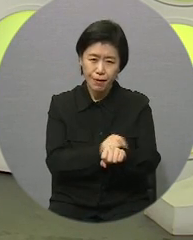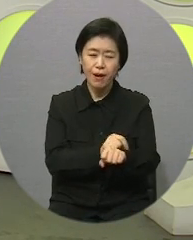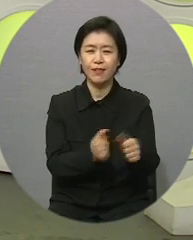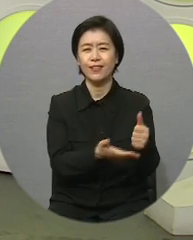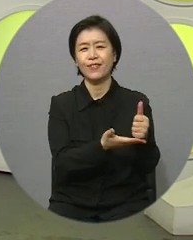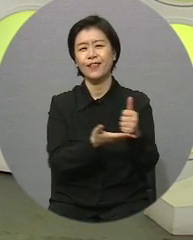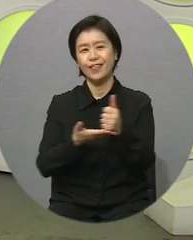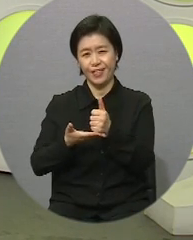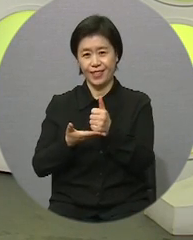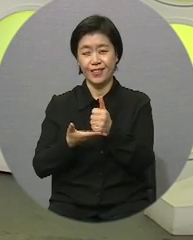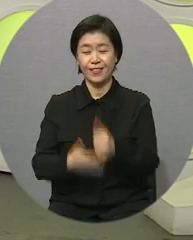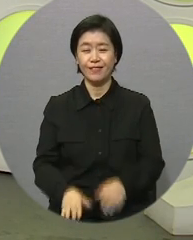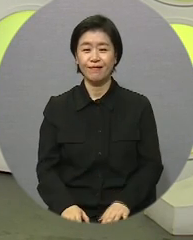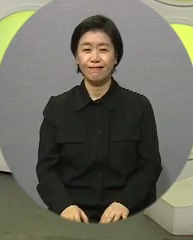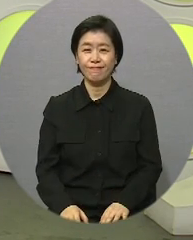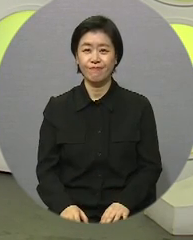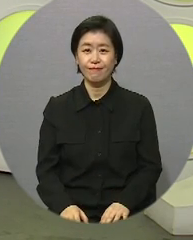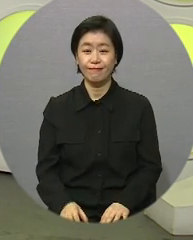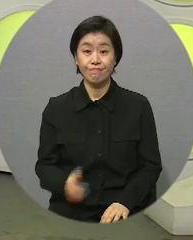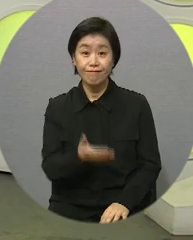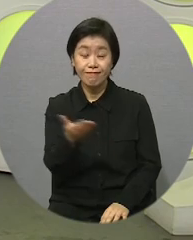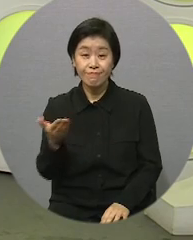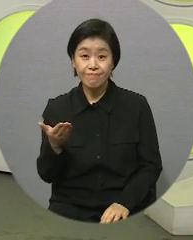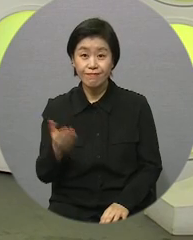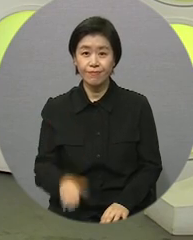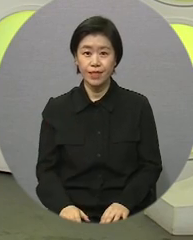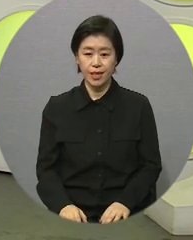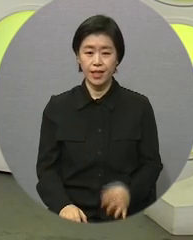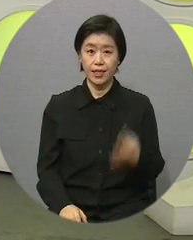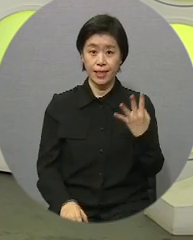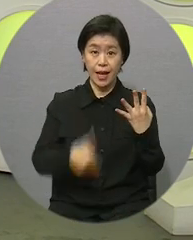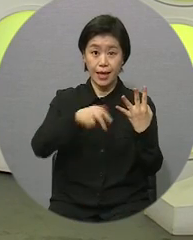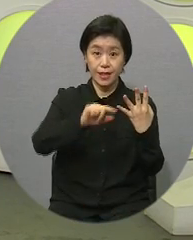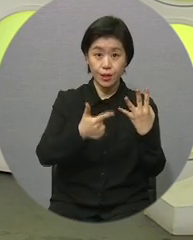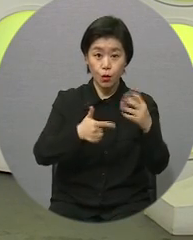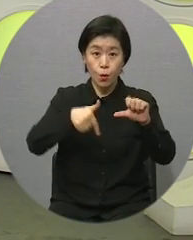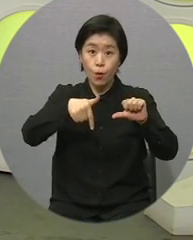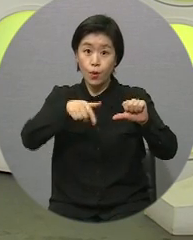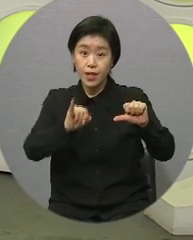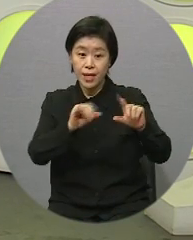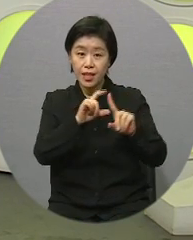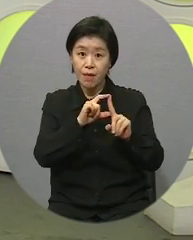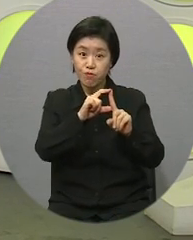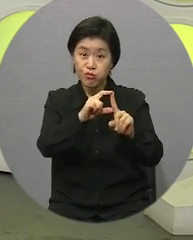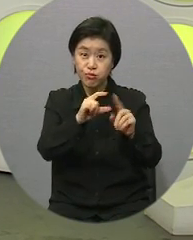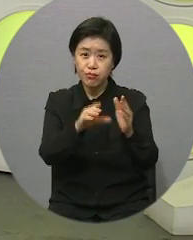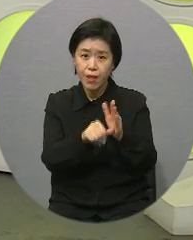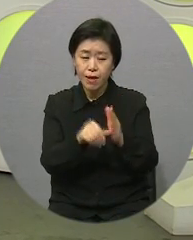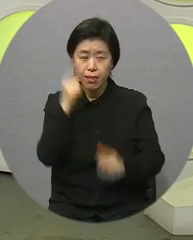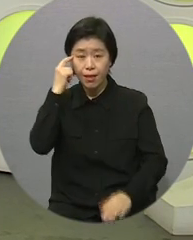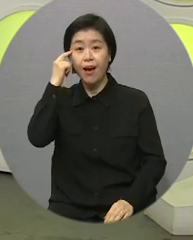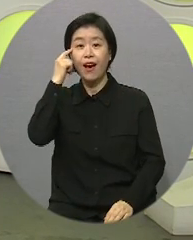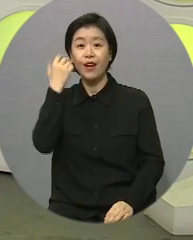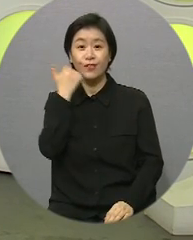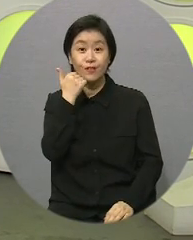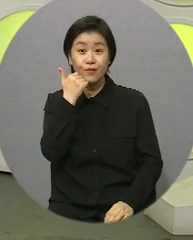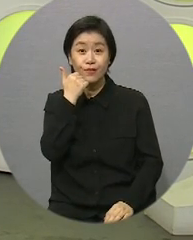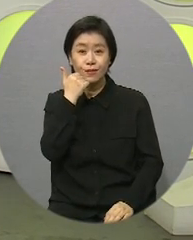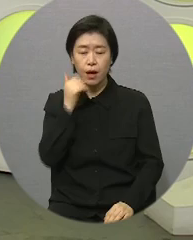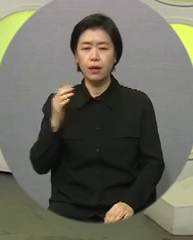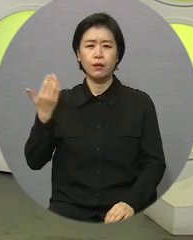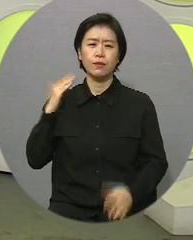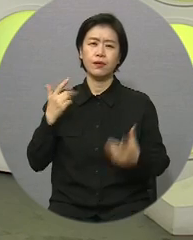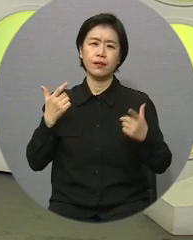손님을 모셨습니다 여러분 사전 오기 하면 누가 생각나시나요네